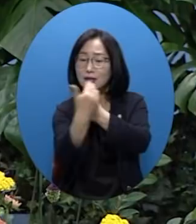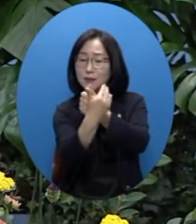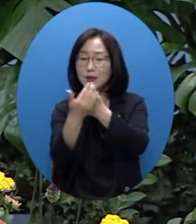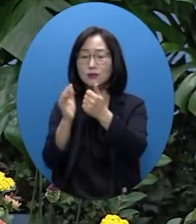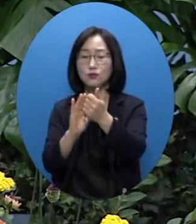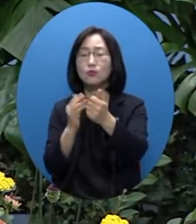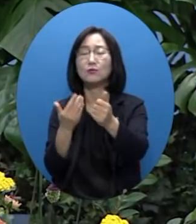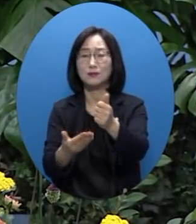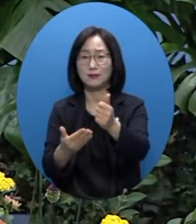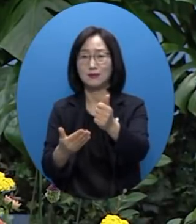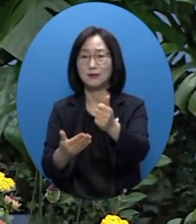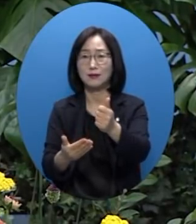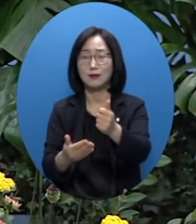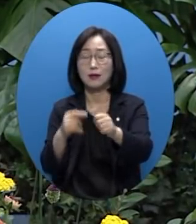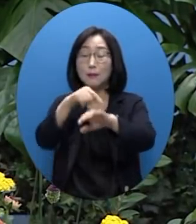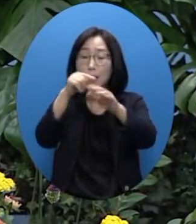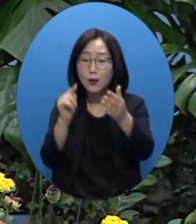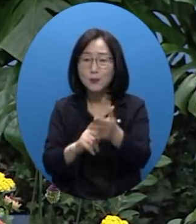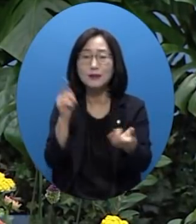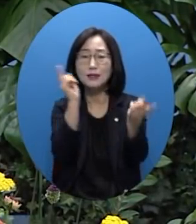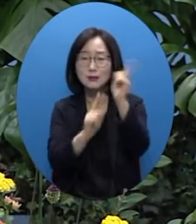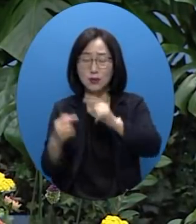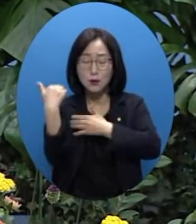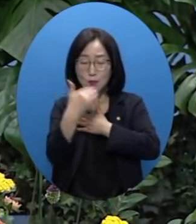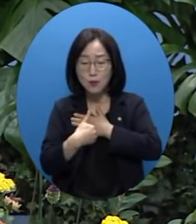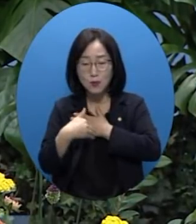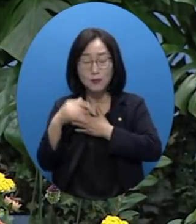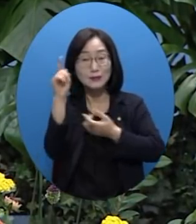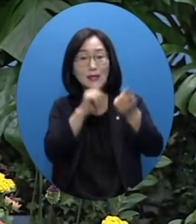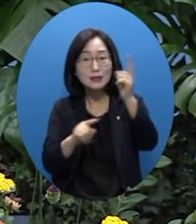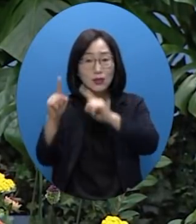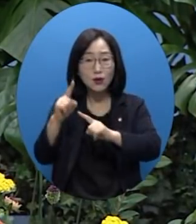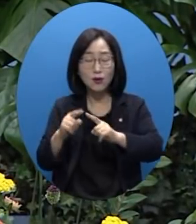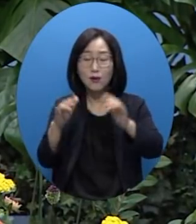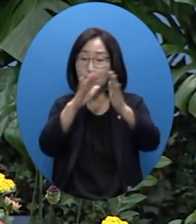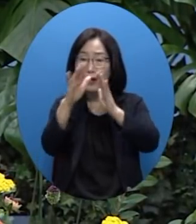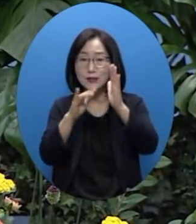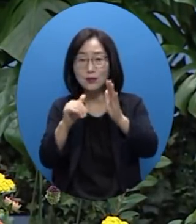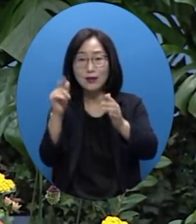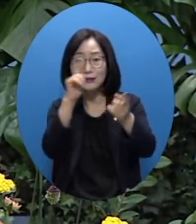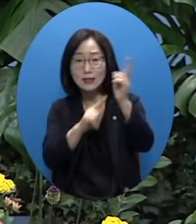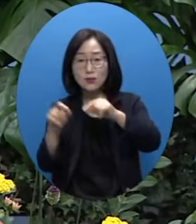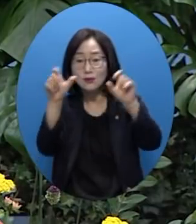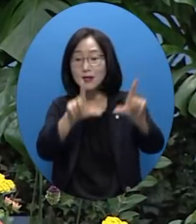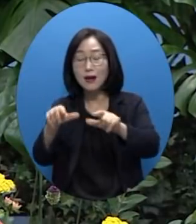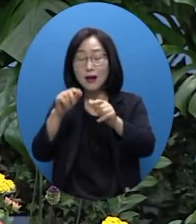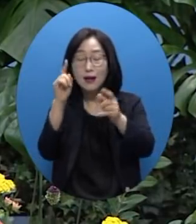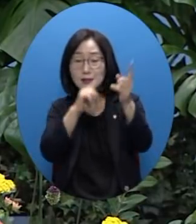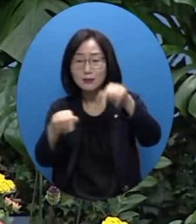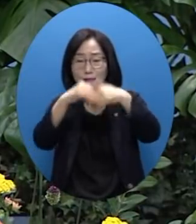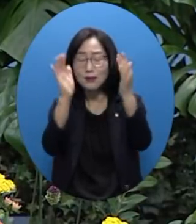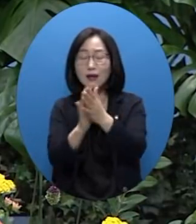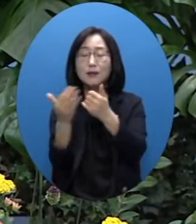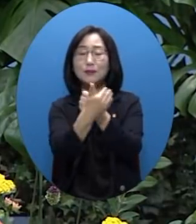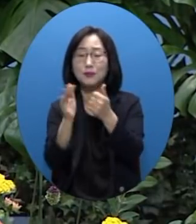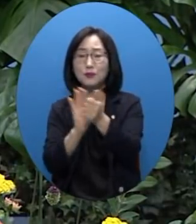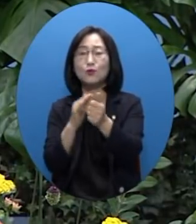싸매시는도다. 마음의 상처, 육신의 상처, 가정의 상처, 생활의 상처를 주님이 다